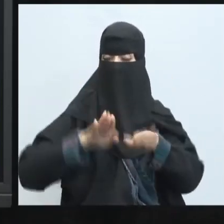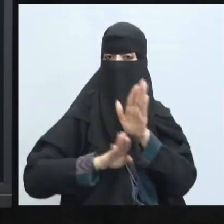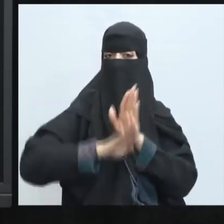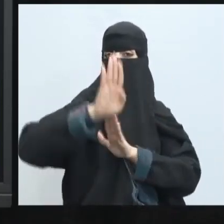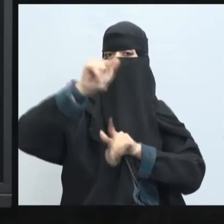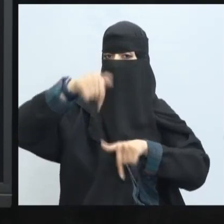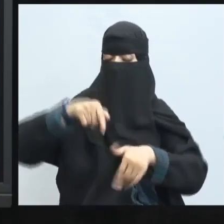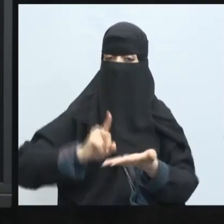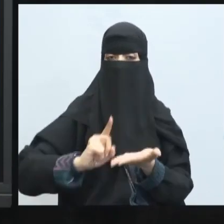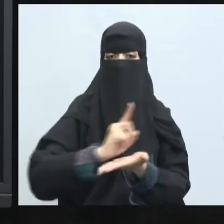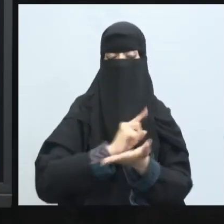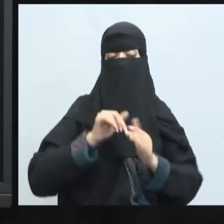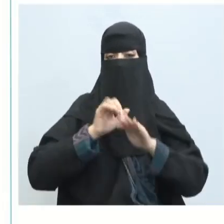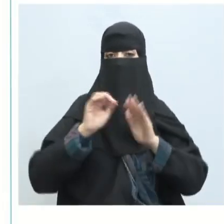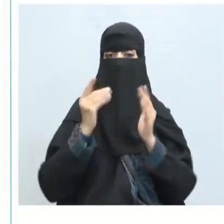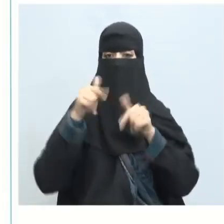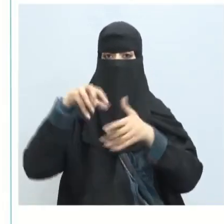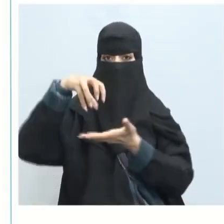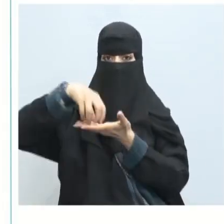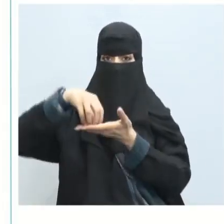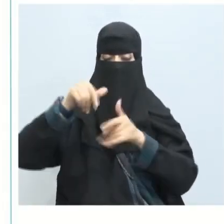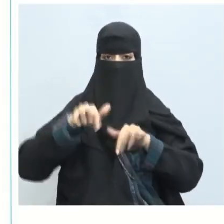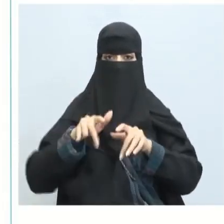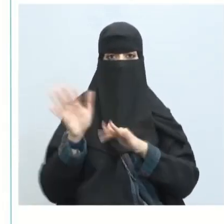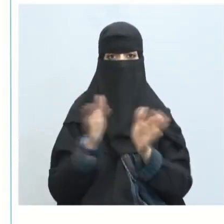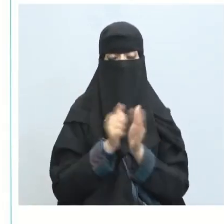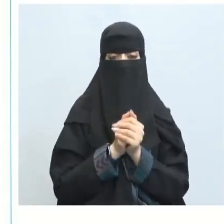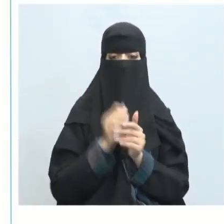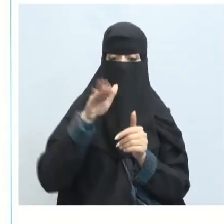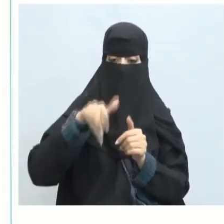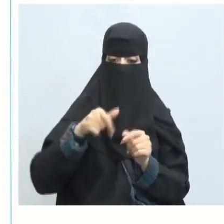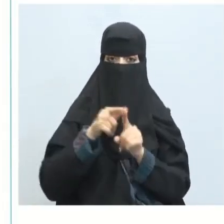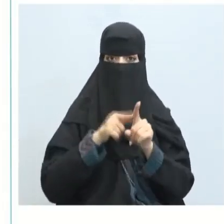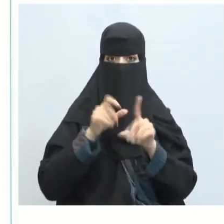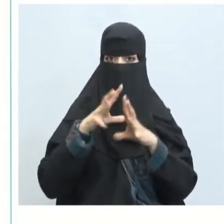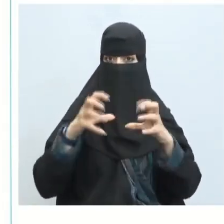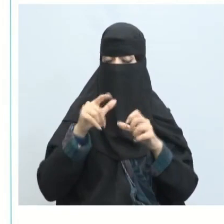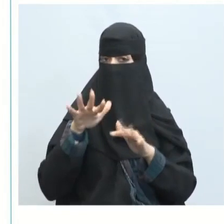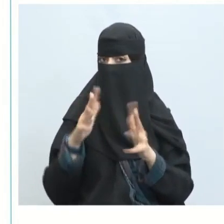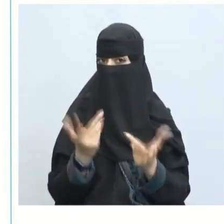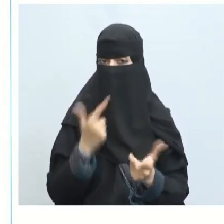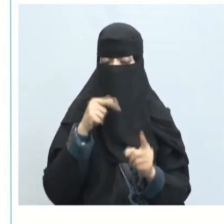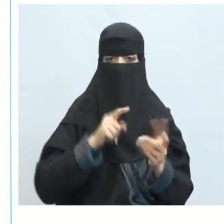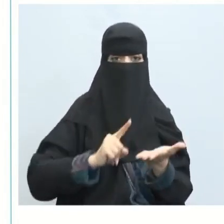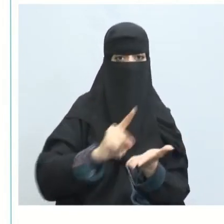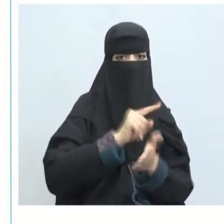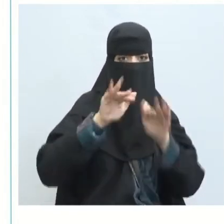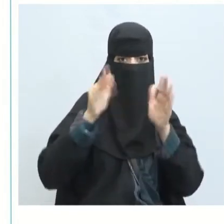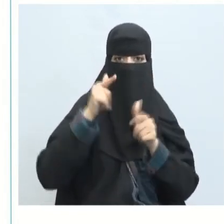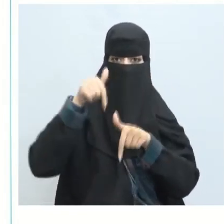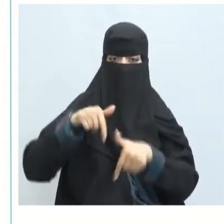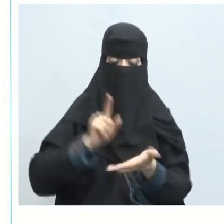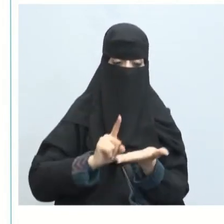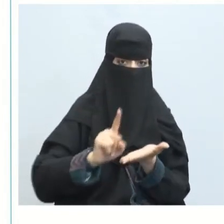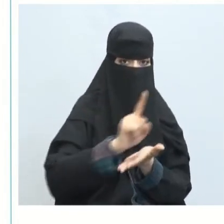هذه البيئه المكتبيه عرفنا البيئه المكتبيه ذكرنا انها هي البيئه التي تحيط